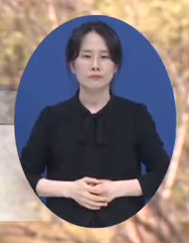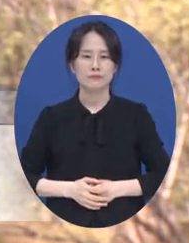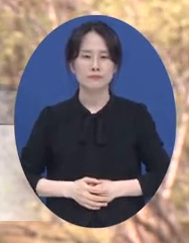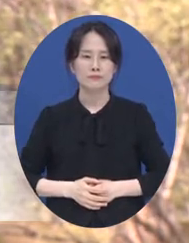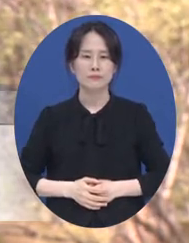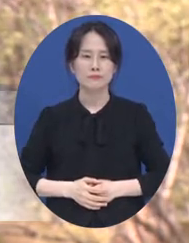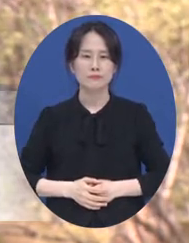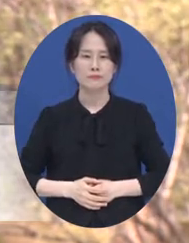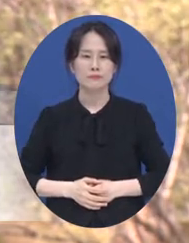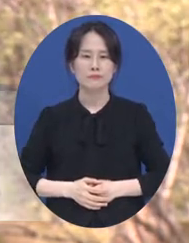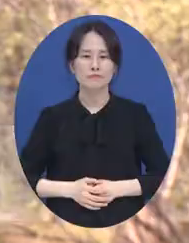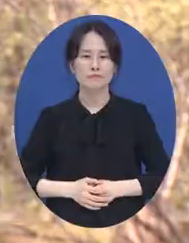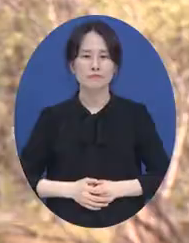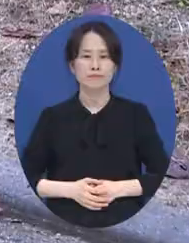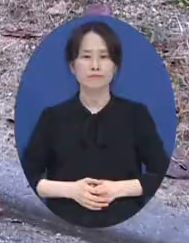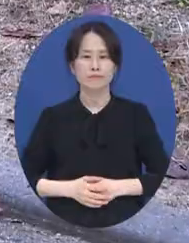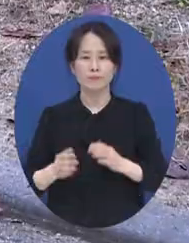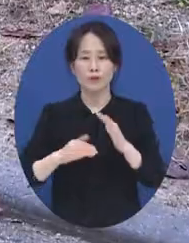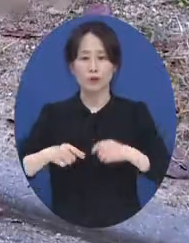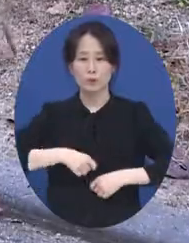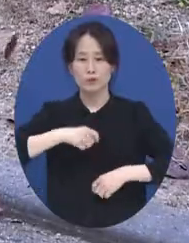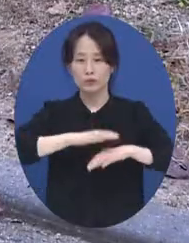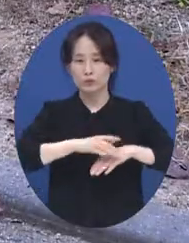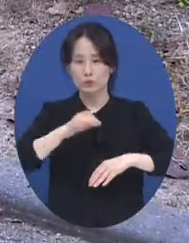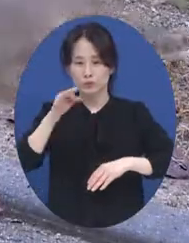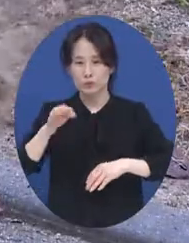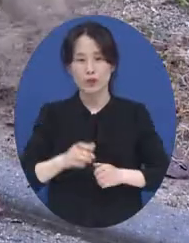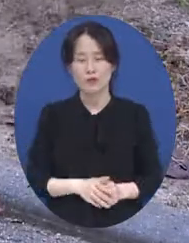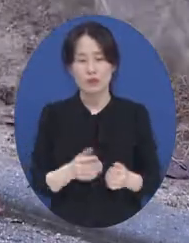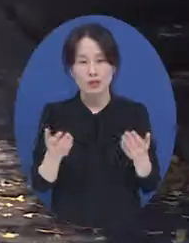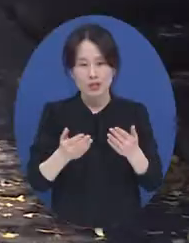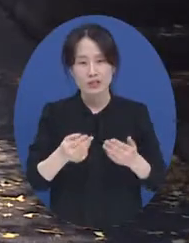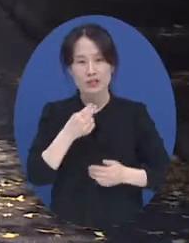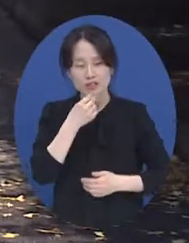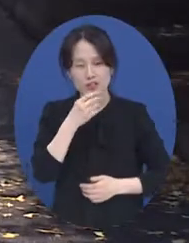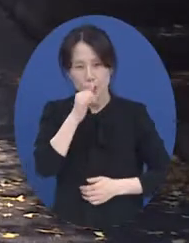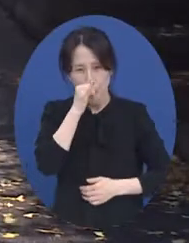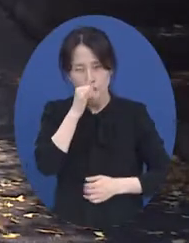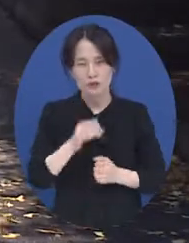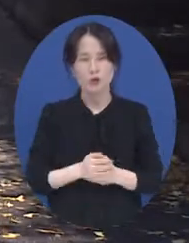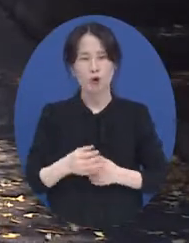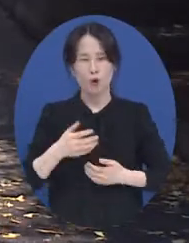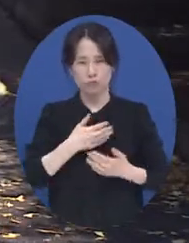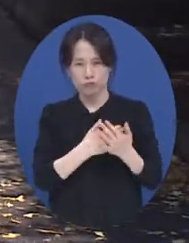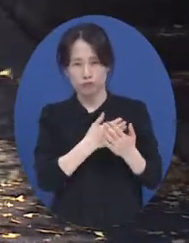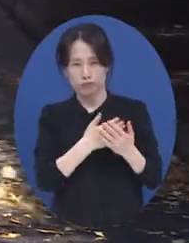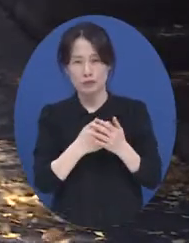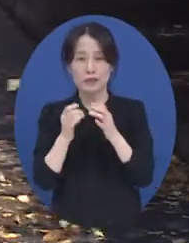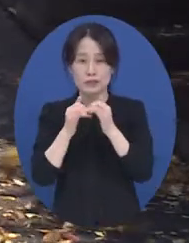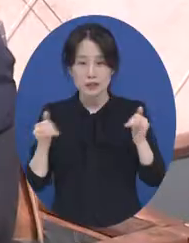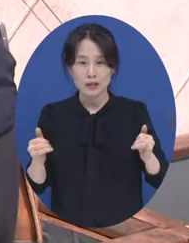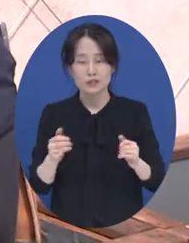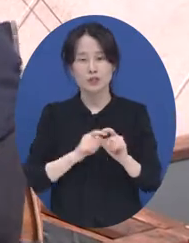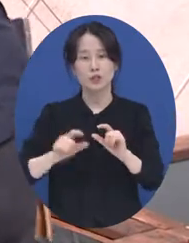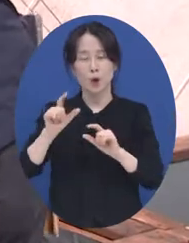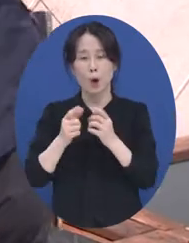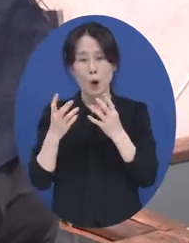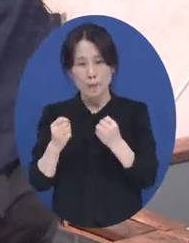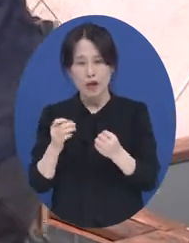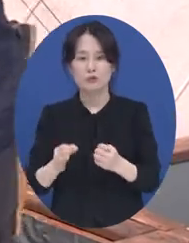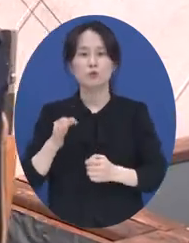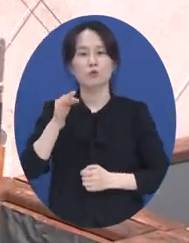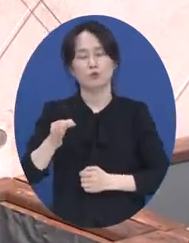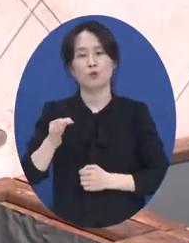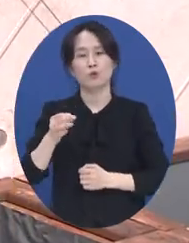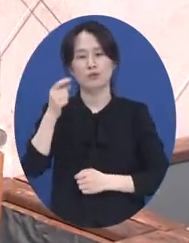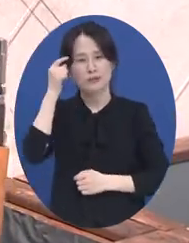우리라고 보트는 줬으면 좋겠습니다 경기도 공정 수당은 고용의 불안정성 있는 비정규직 노동자에게 더 많은 보수를